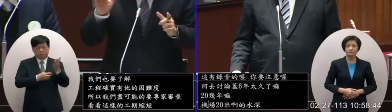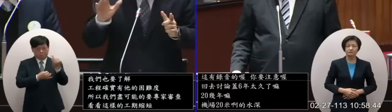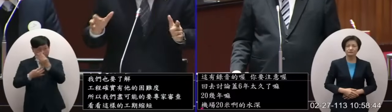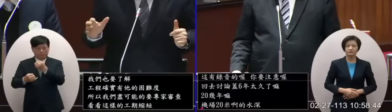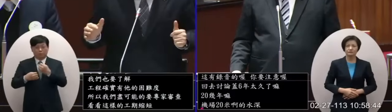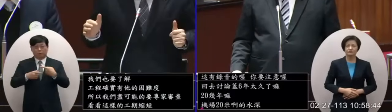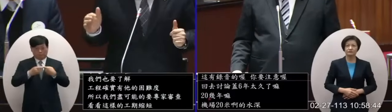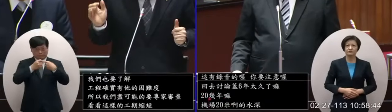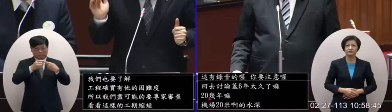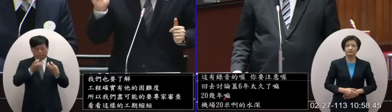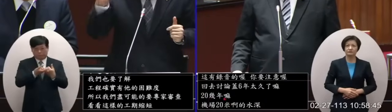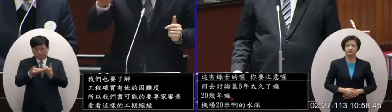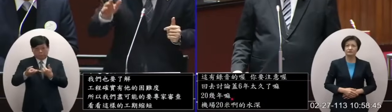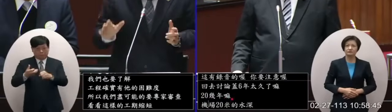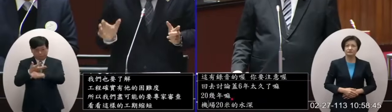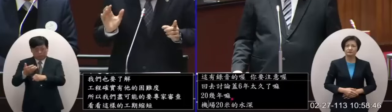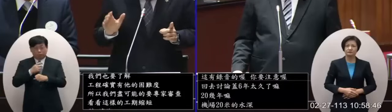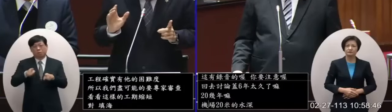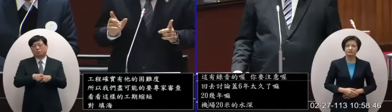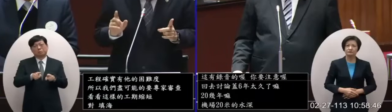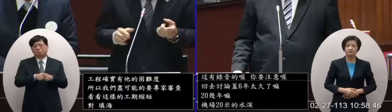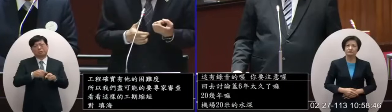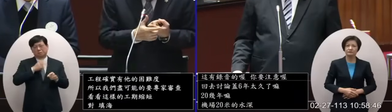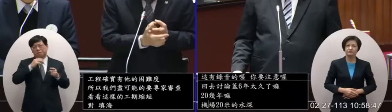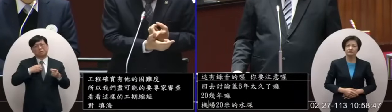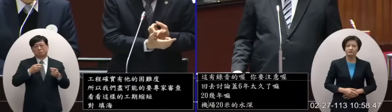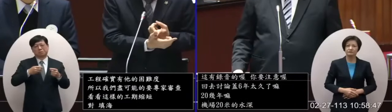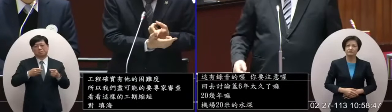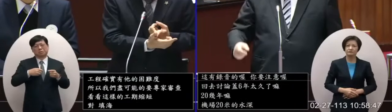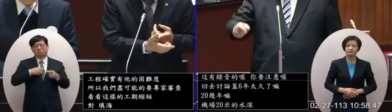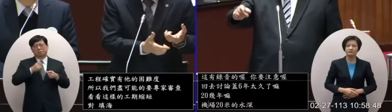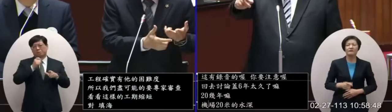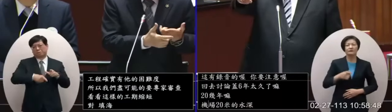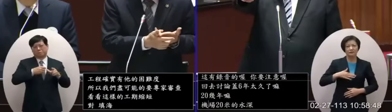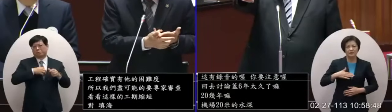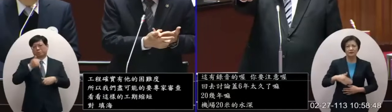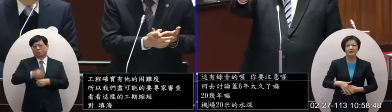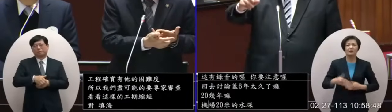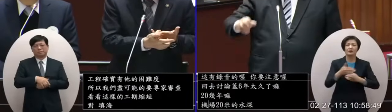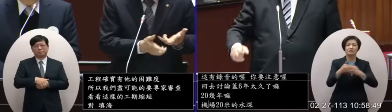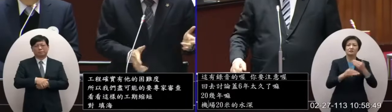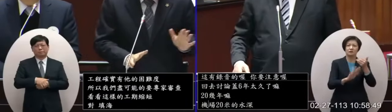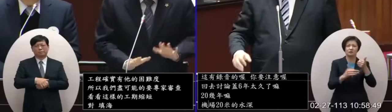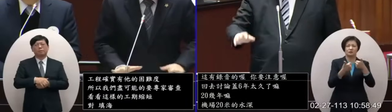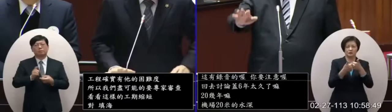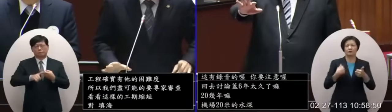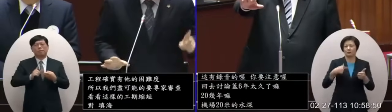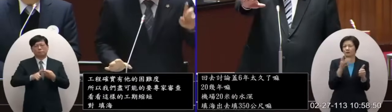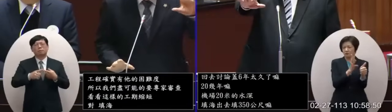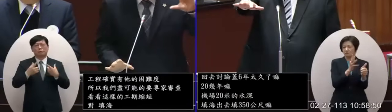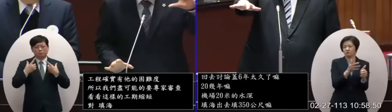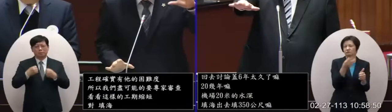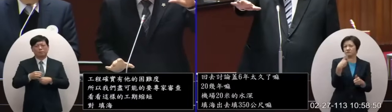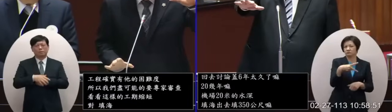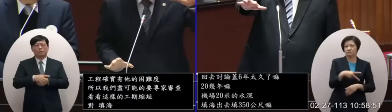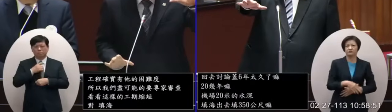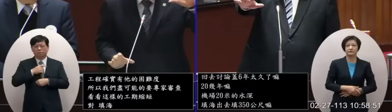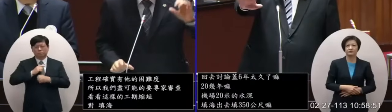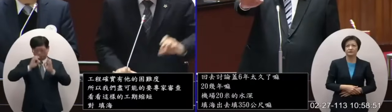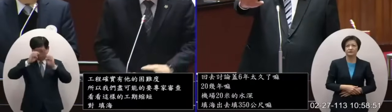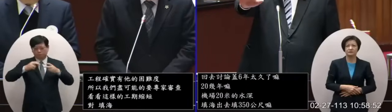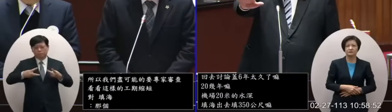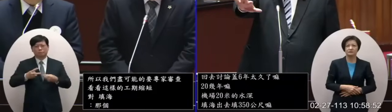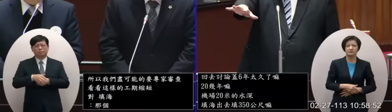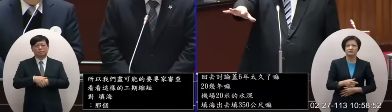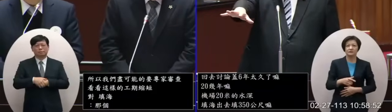一个在离岛哈，一般的营造厂商不愿意过去，他一定要谈到这个。 我到交通委会还会问你这个问题。 对对对，所以我想说，我们来检讨。 今